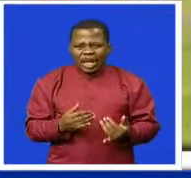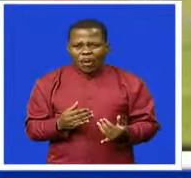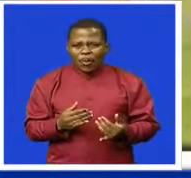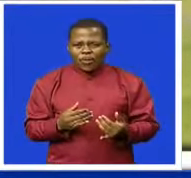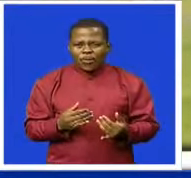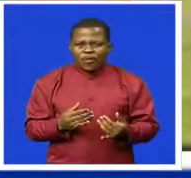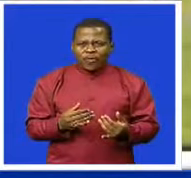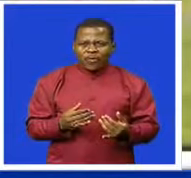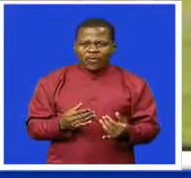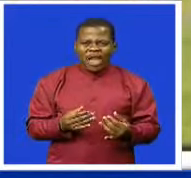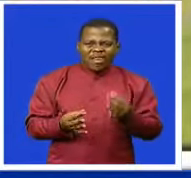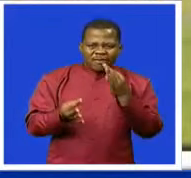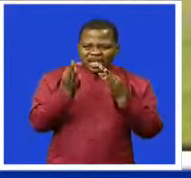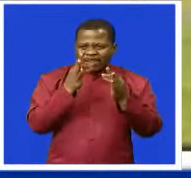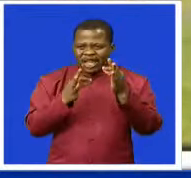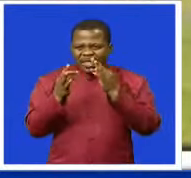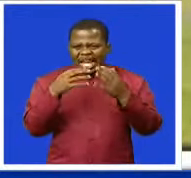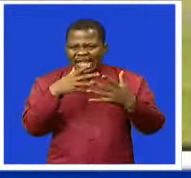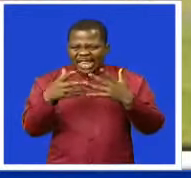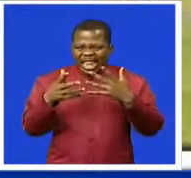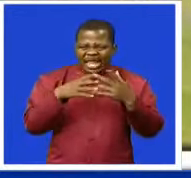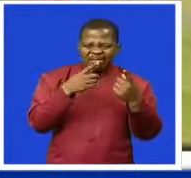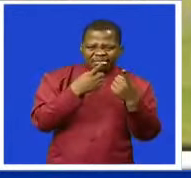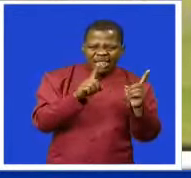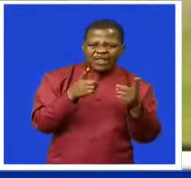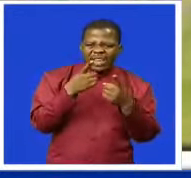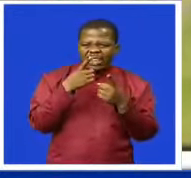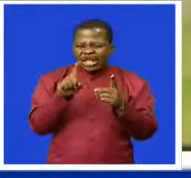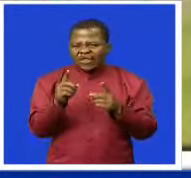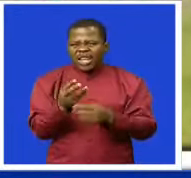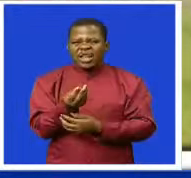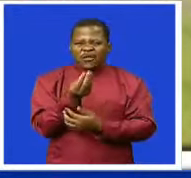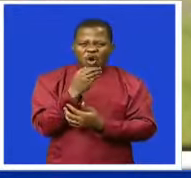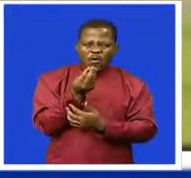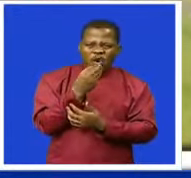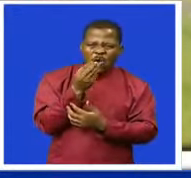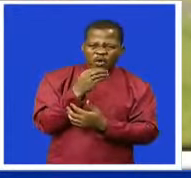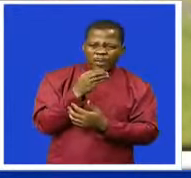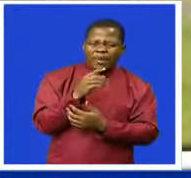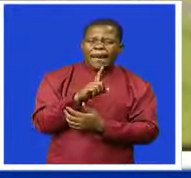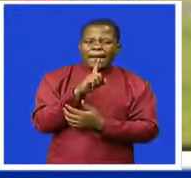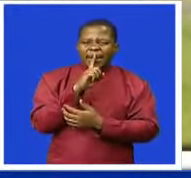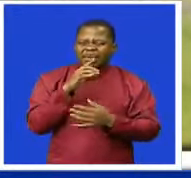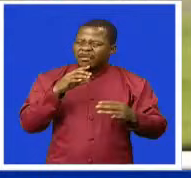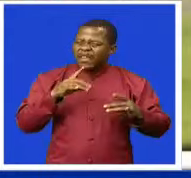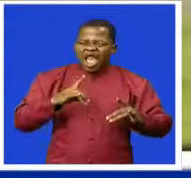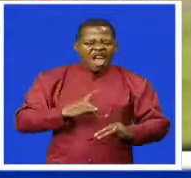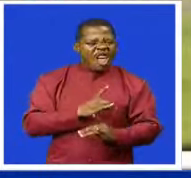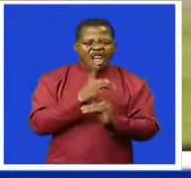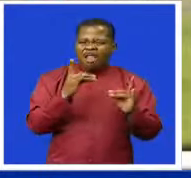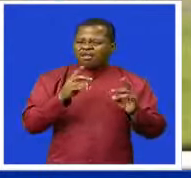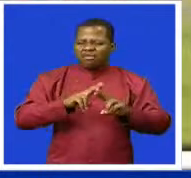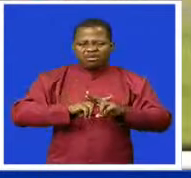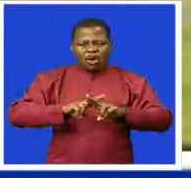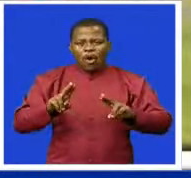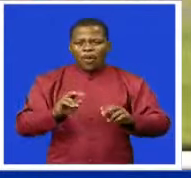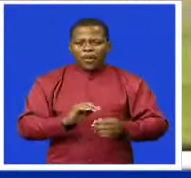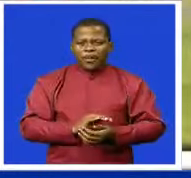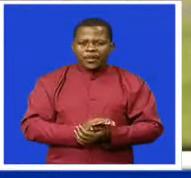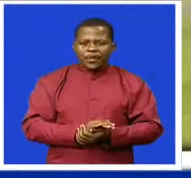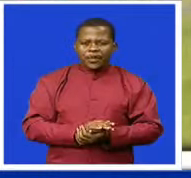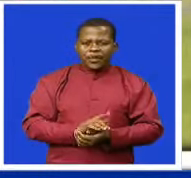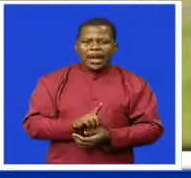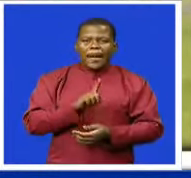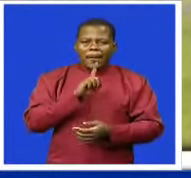lokudliwako lokunengwawo lokungasi healthy nutritional content wise lokunalo lokungakho umtimba so lana